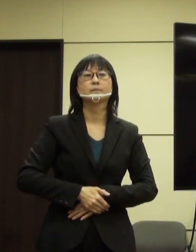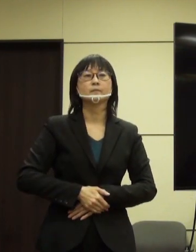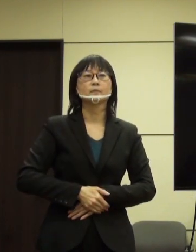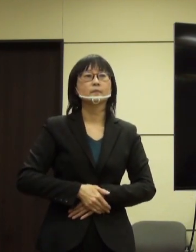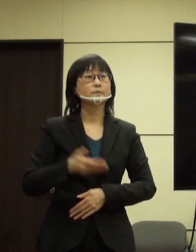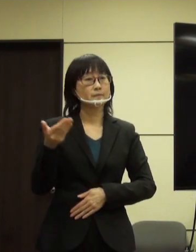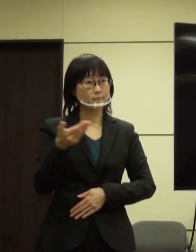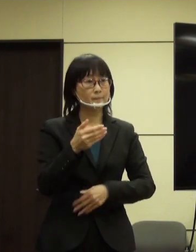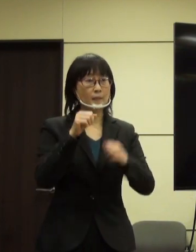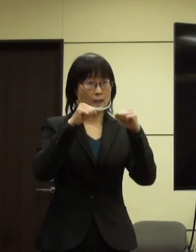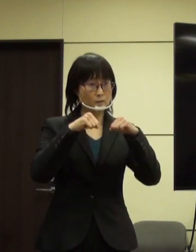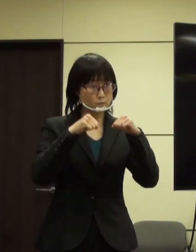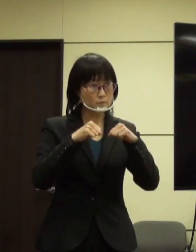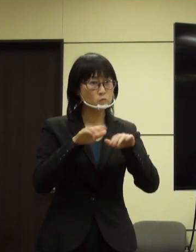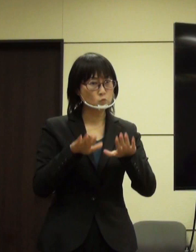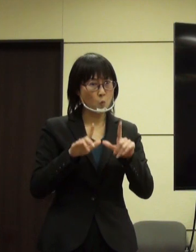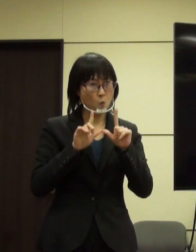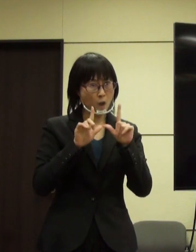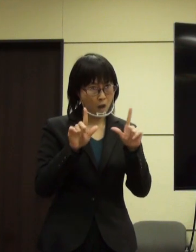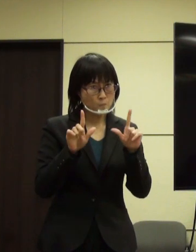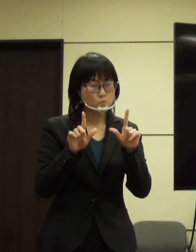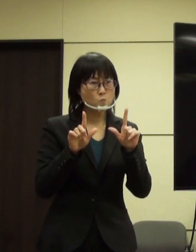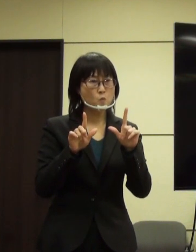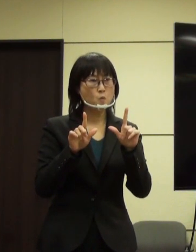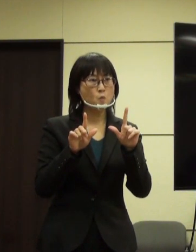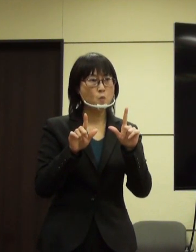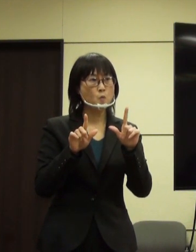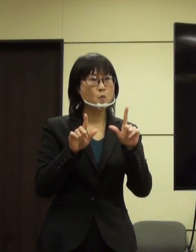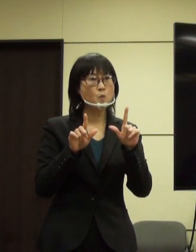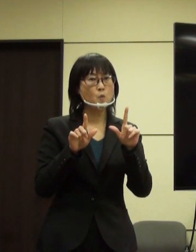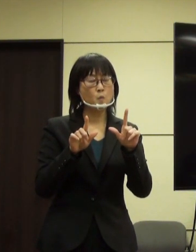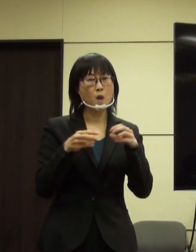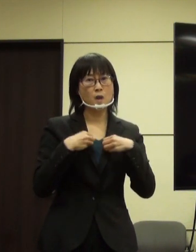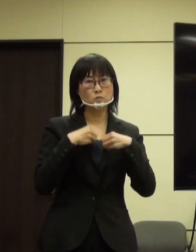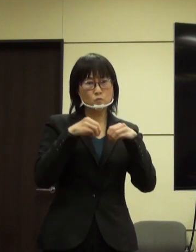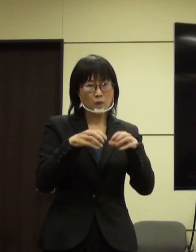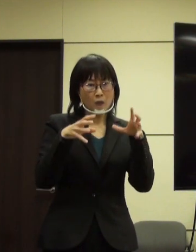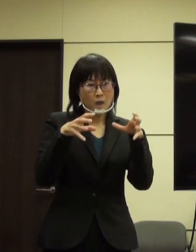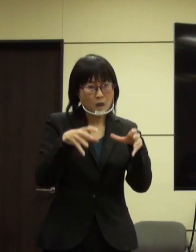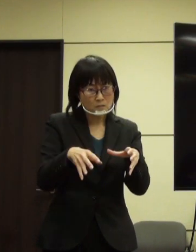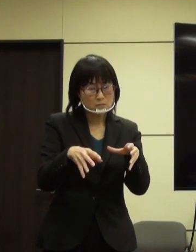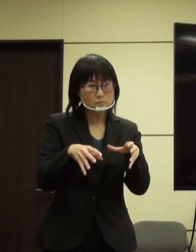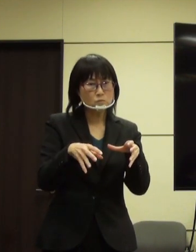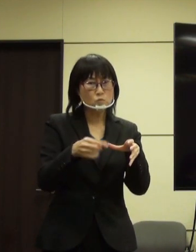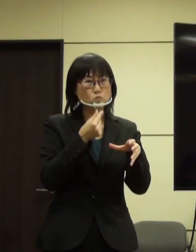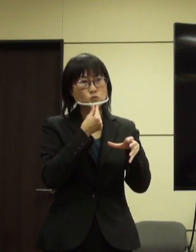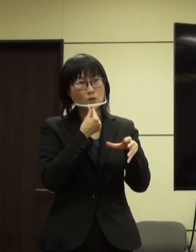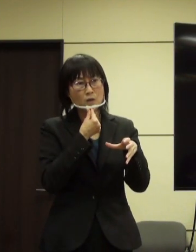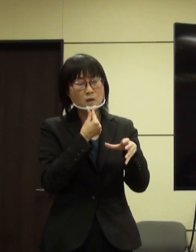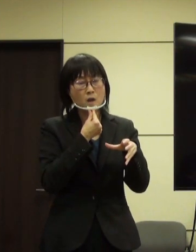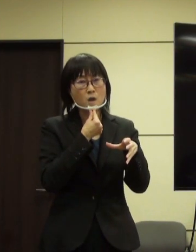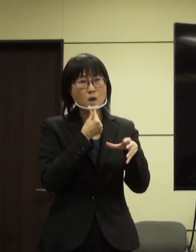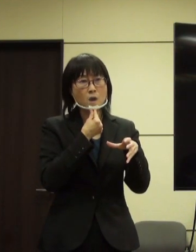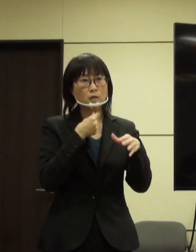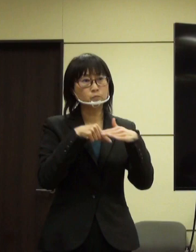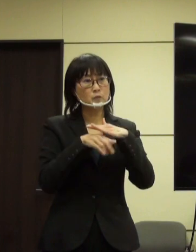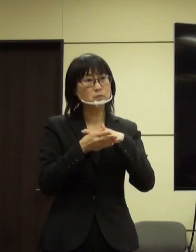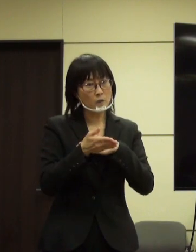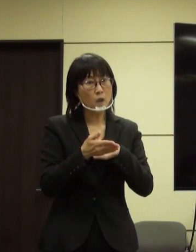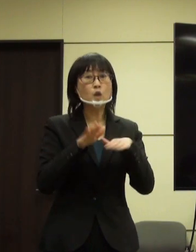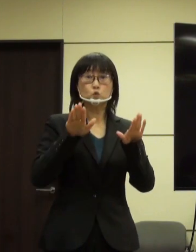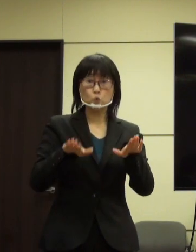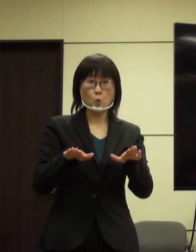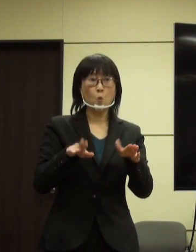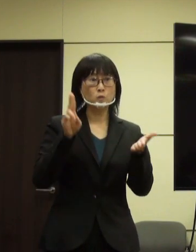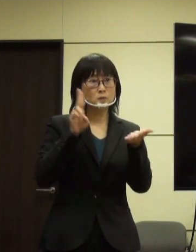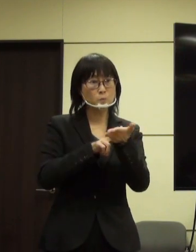発表し記者会見し台の魂が目に疑いジャムますラスターの互いじゃあまっせって書いてあるんですが今日これクラスターと認定したと